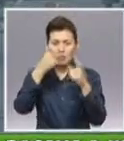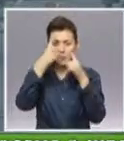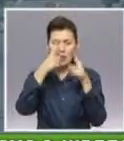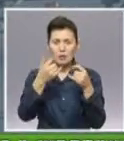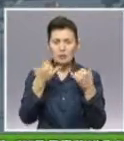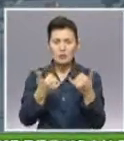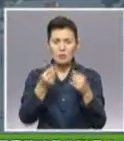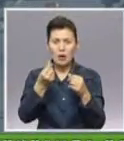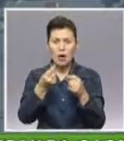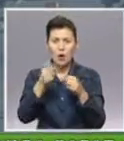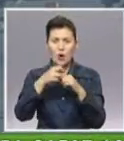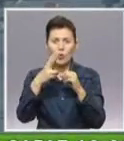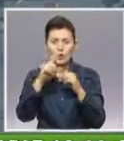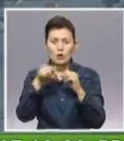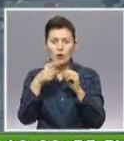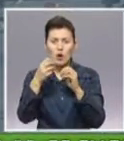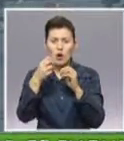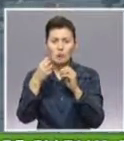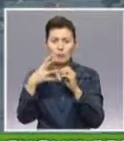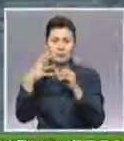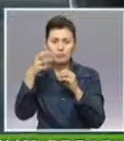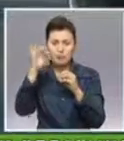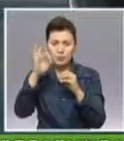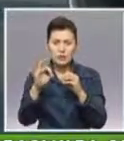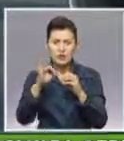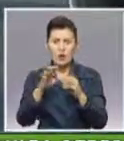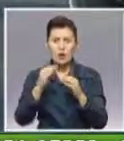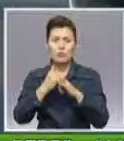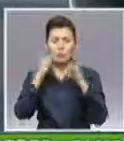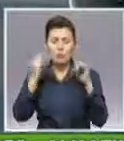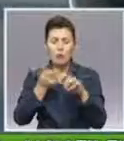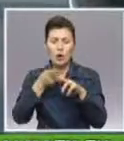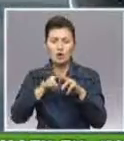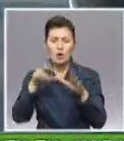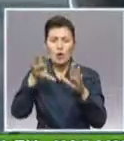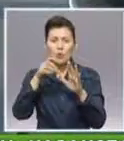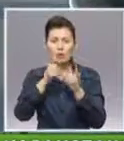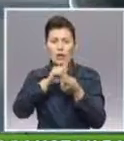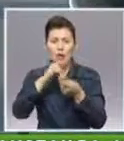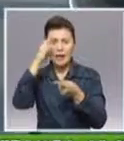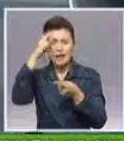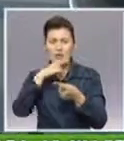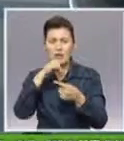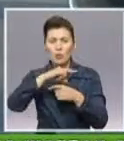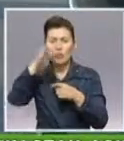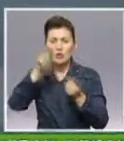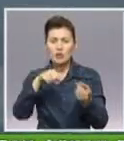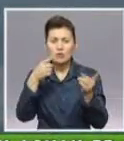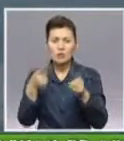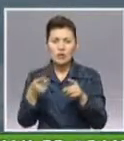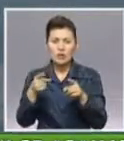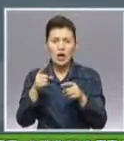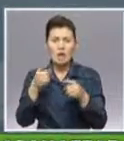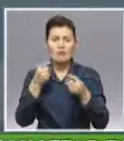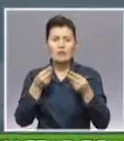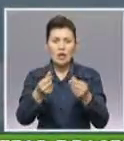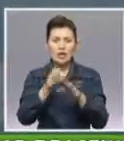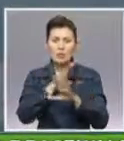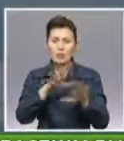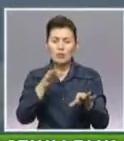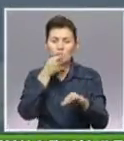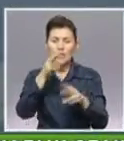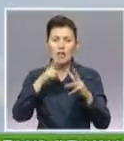бойынша баға 12,5%-ға шарықтамақ. Алайда мұндай өзгерістердің қазақстандық әуе тасымалдаушыларға әсері болмайды,